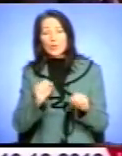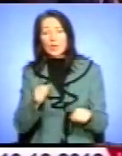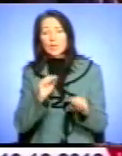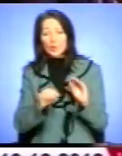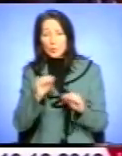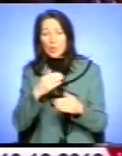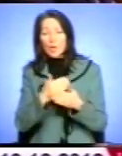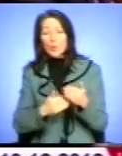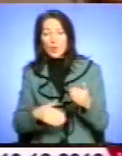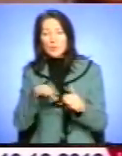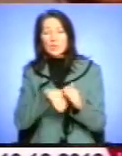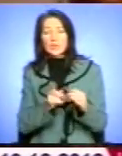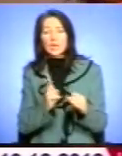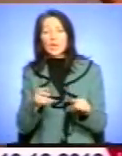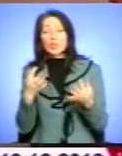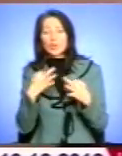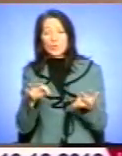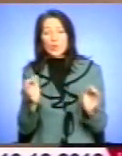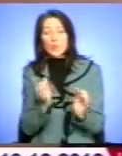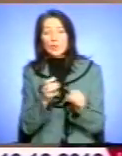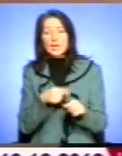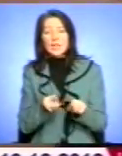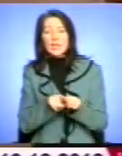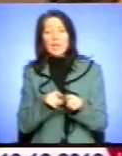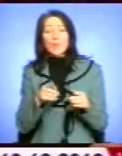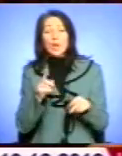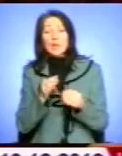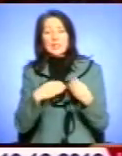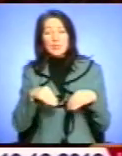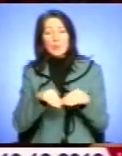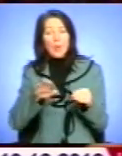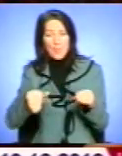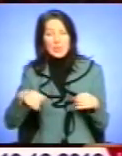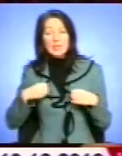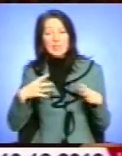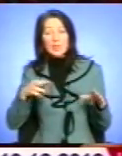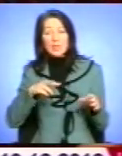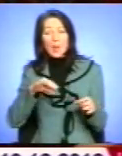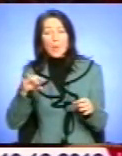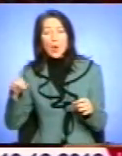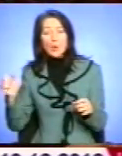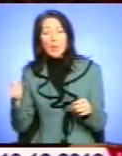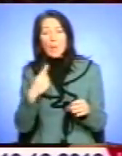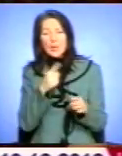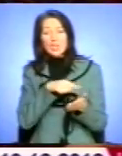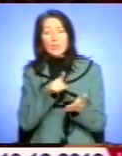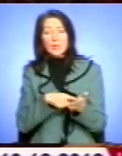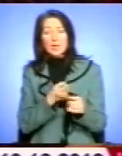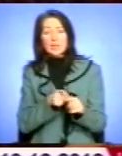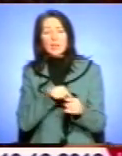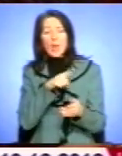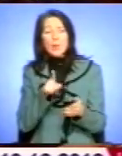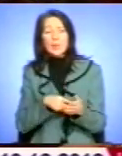яких дозволить опікуватися такими родинами і після свята Миколая. Перше питання, яке мене завжди ставлять, це питання житла. Тому що жити в